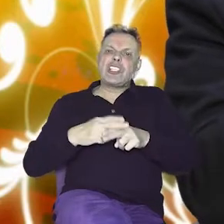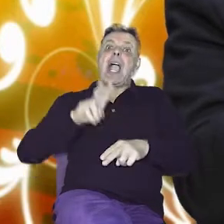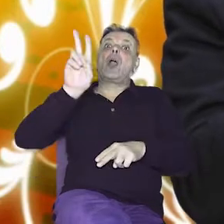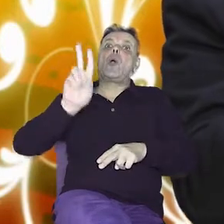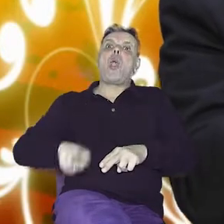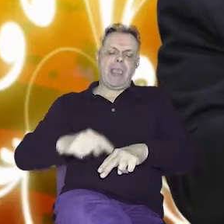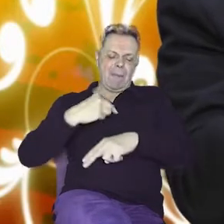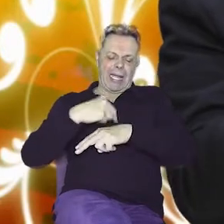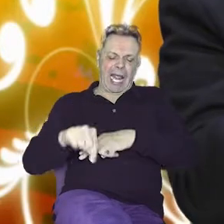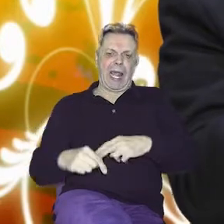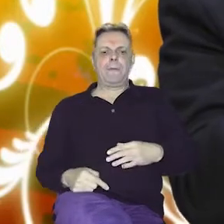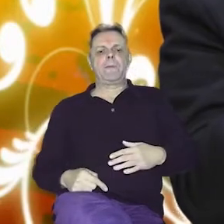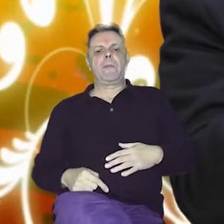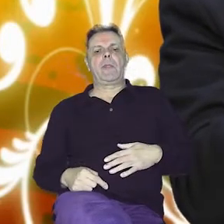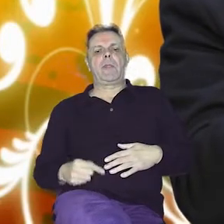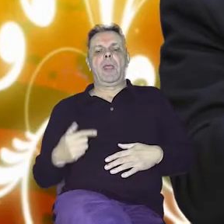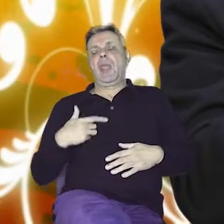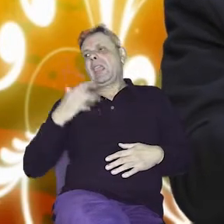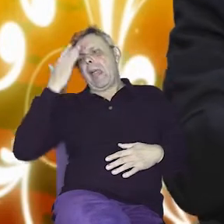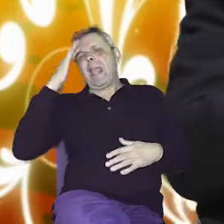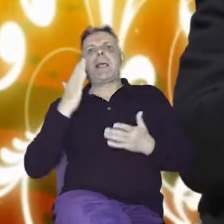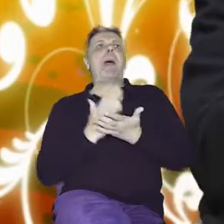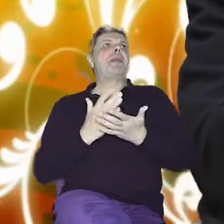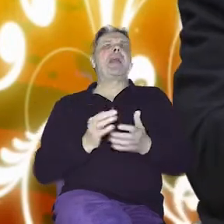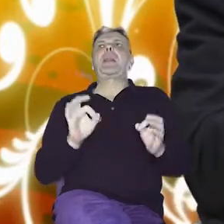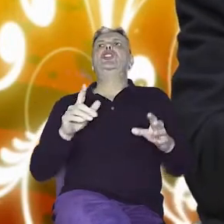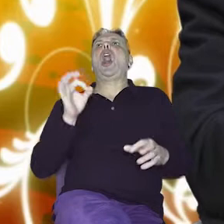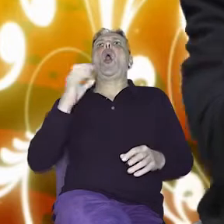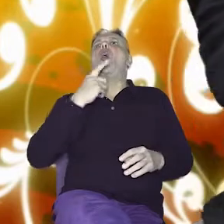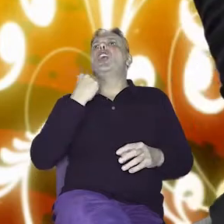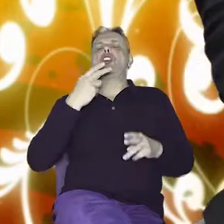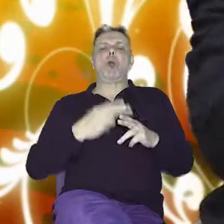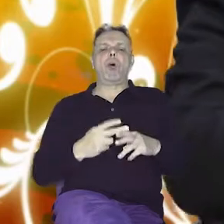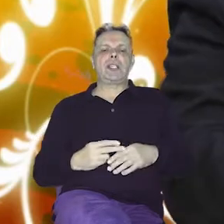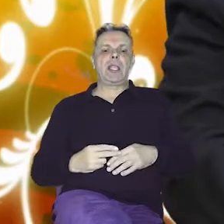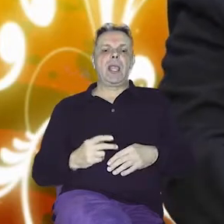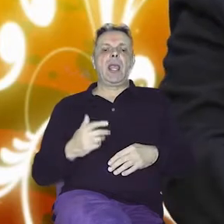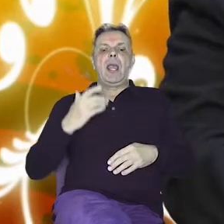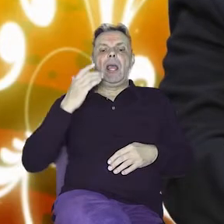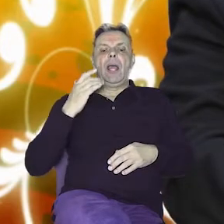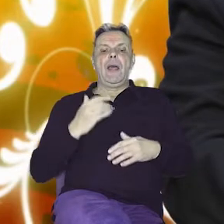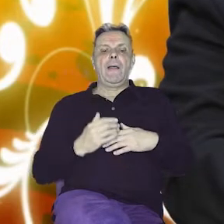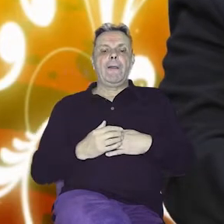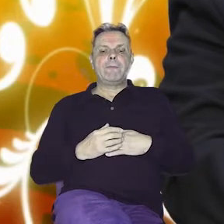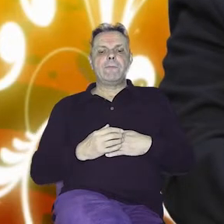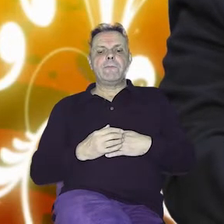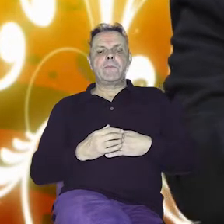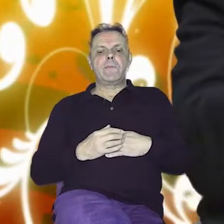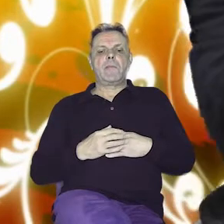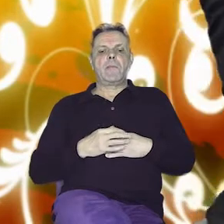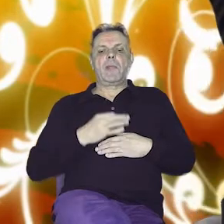adekvatnog, pravilnog liječenja bolesnika ovoga sa ranama. Dakle, tu su involvirani, ja nemam blage veze, na primjer, o